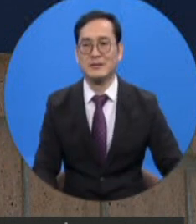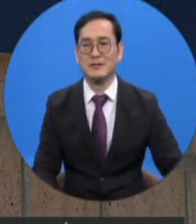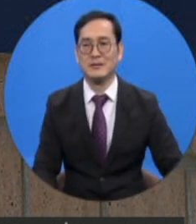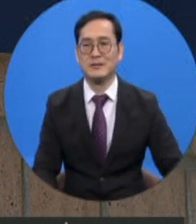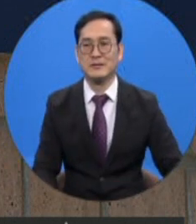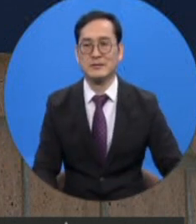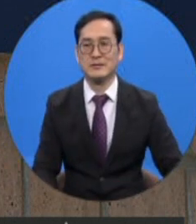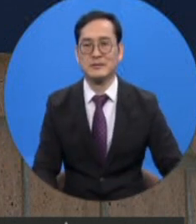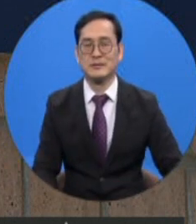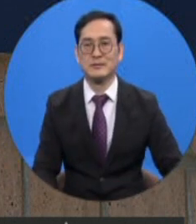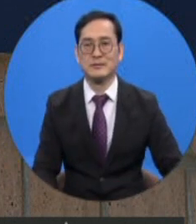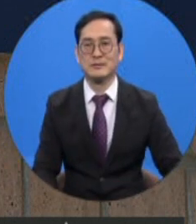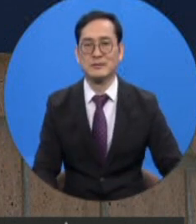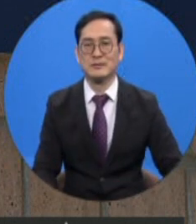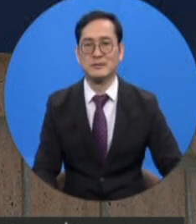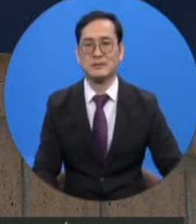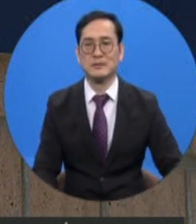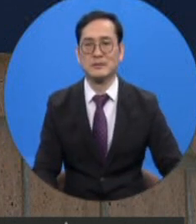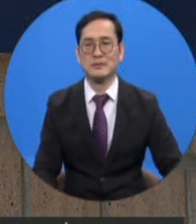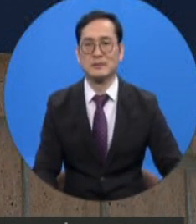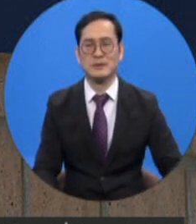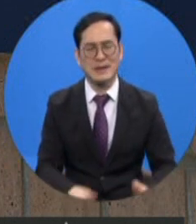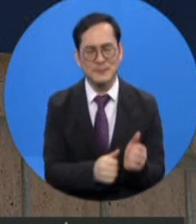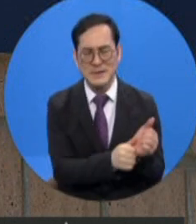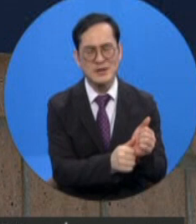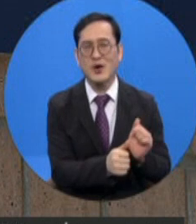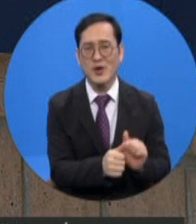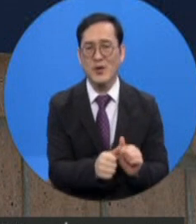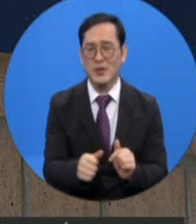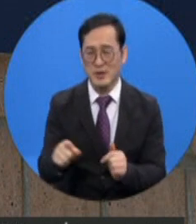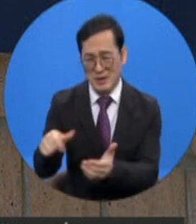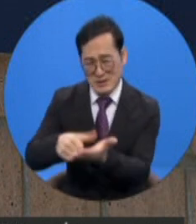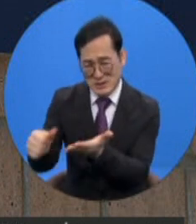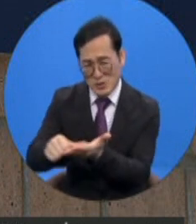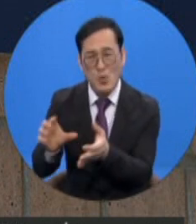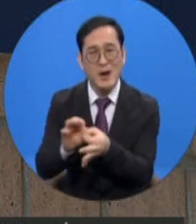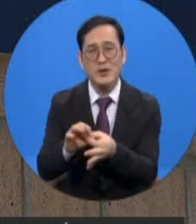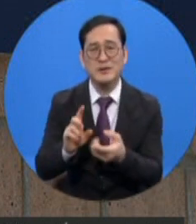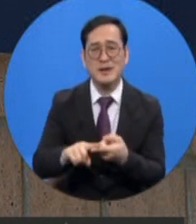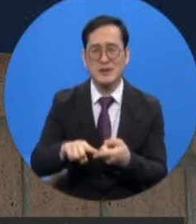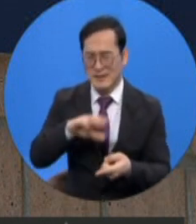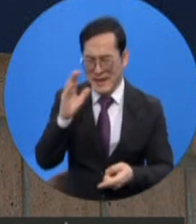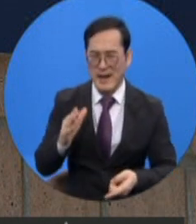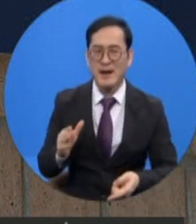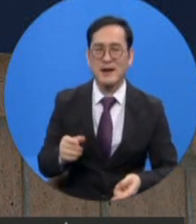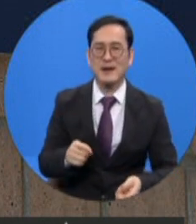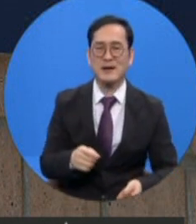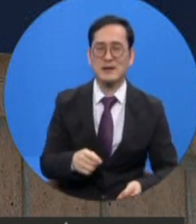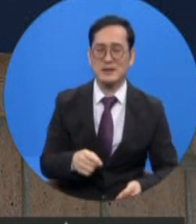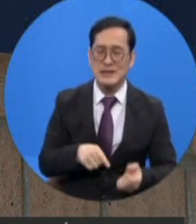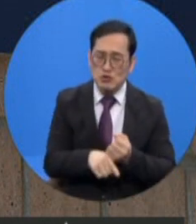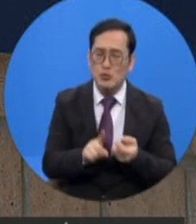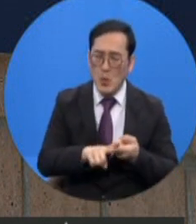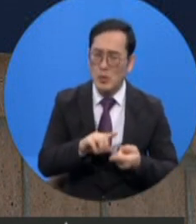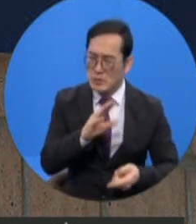자, 이미 수행비서는 공수처 블랙박스 압수 당시 포맷 관련 상세 내용 담은 경위서를 제출했다라고 합니다.